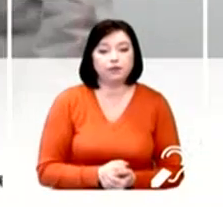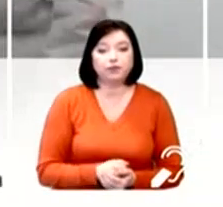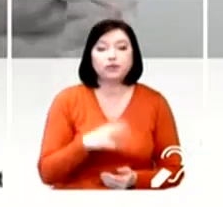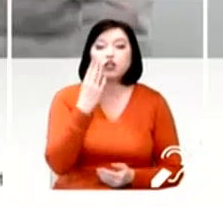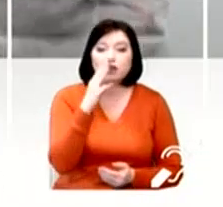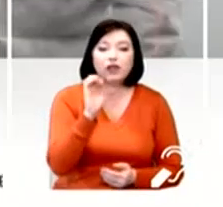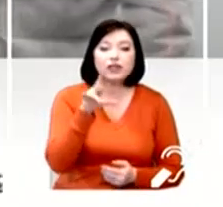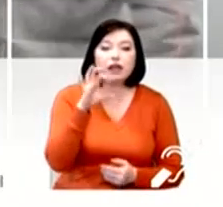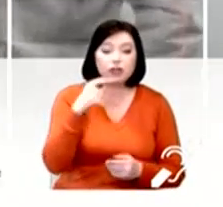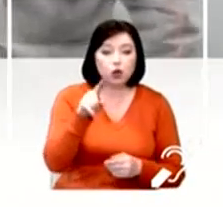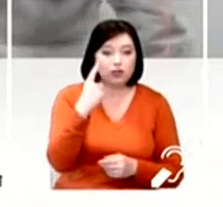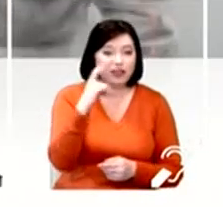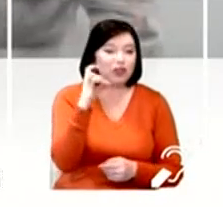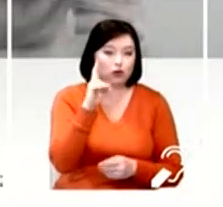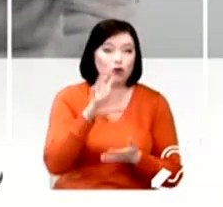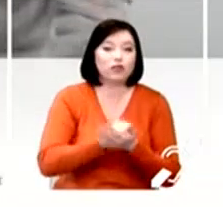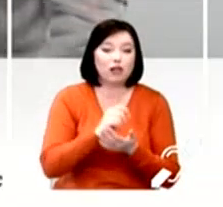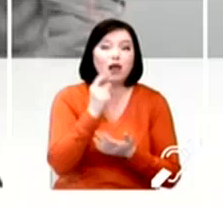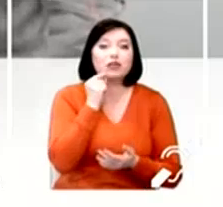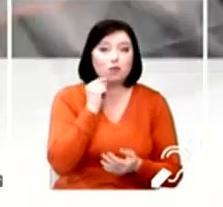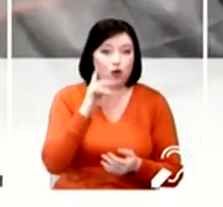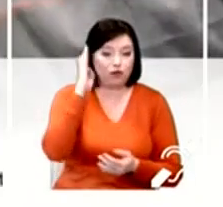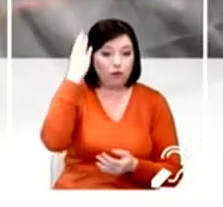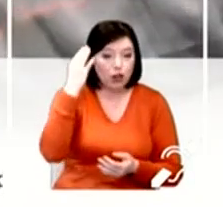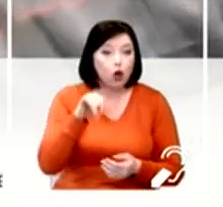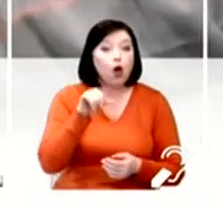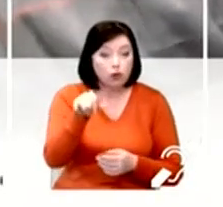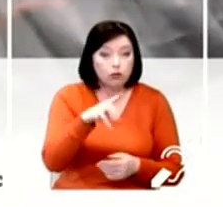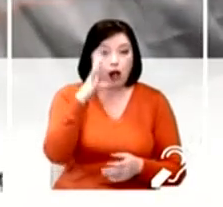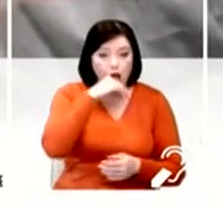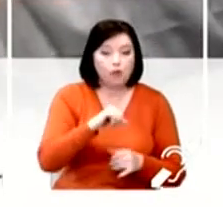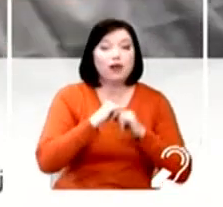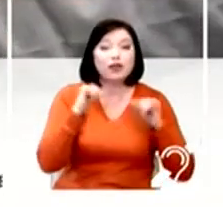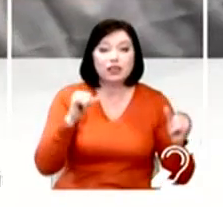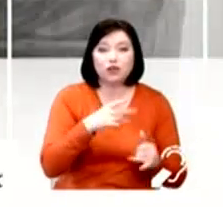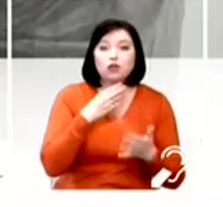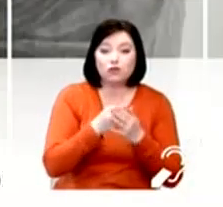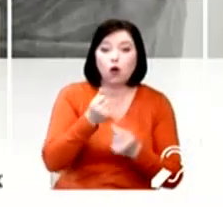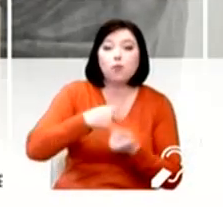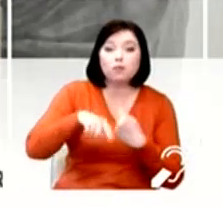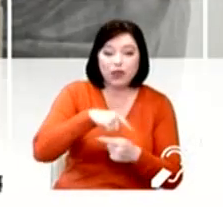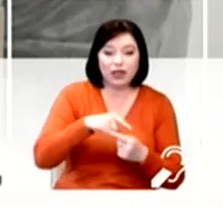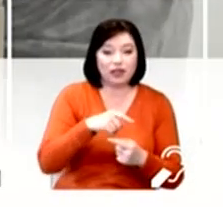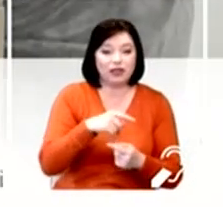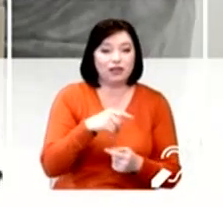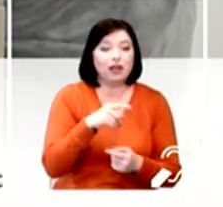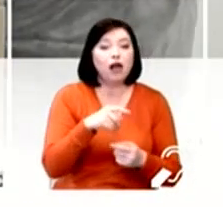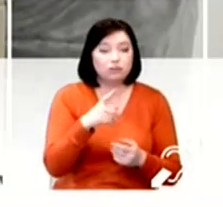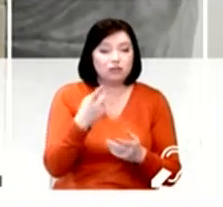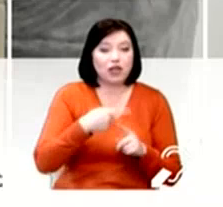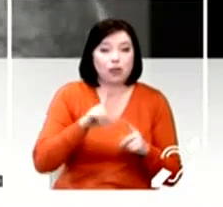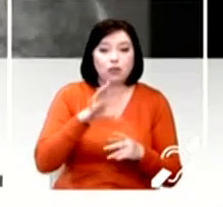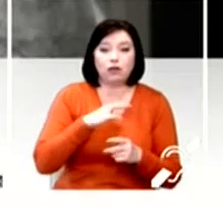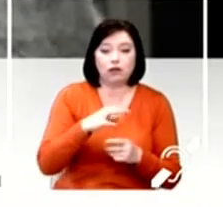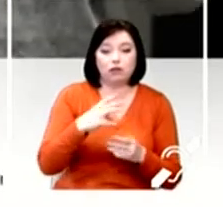Ștefan Sandic este unul dintre apicultorii din Republica Moldova care a reușit să-și dezvolte o afacere cu miere de albine datorită unui grant